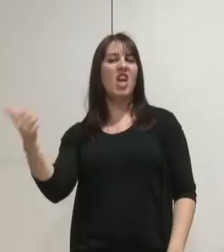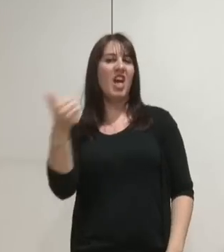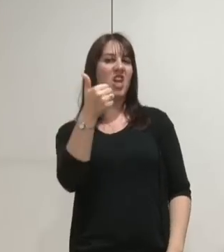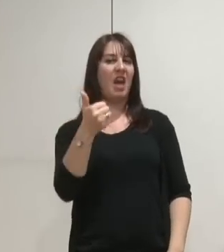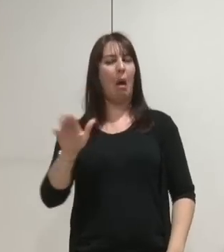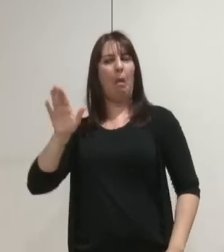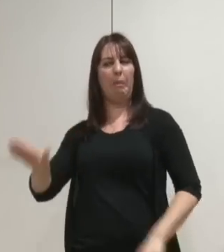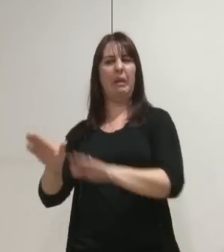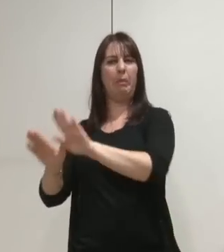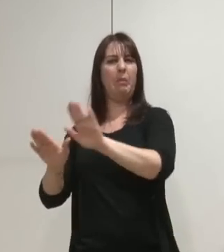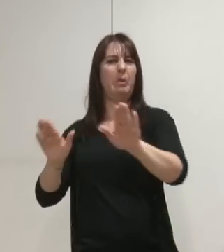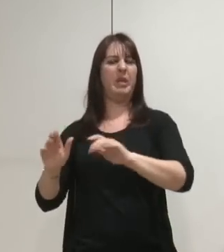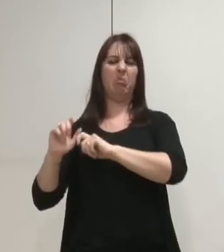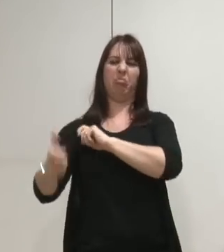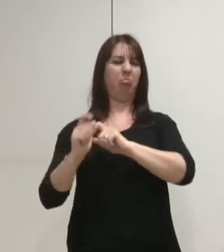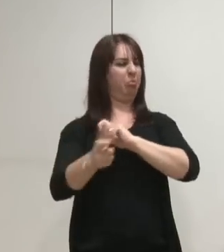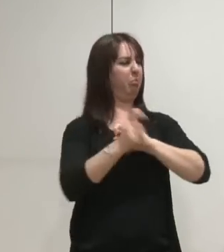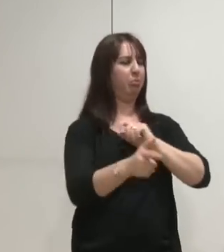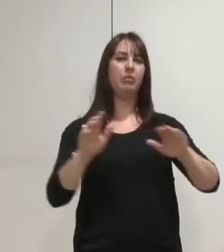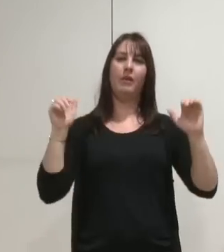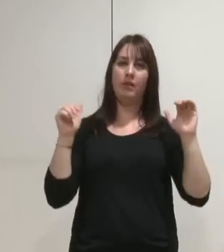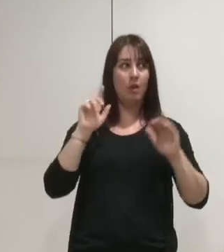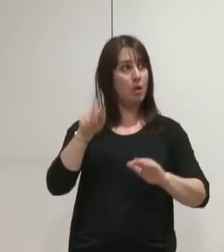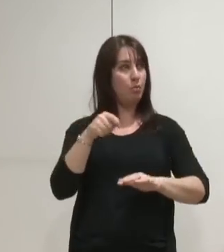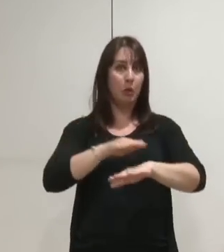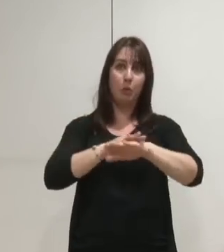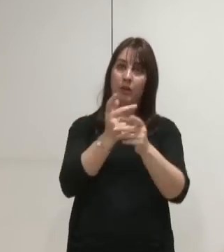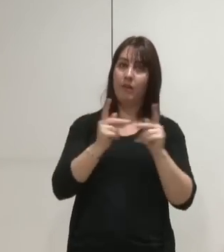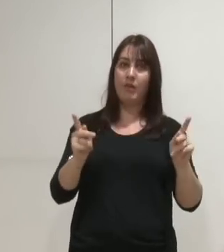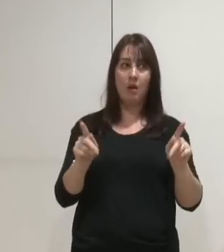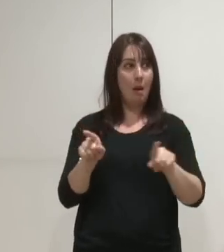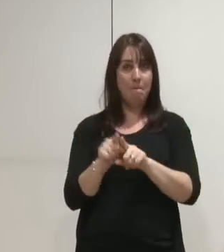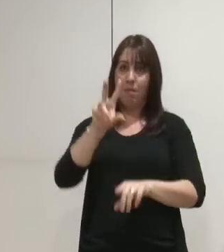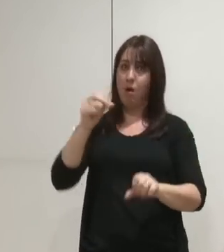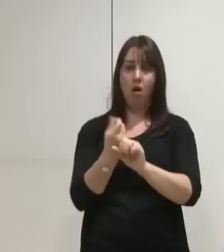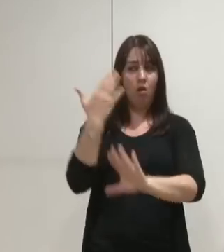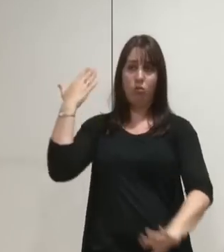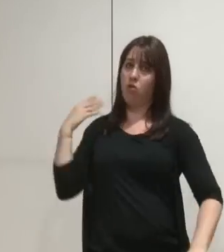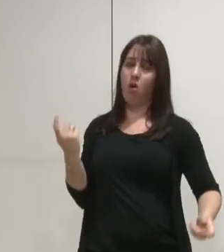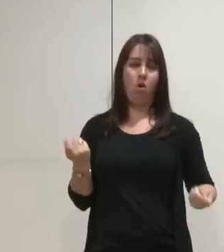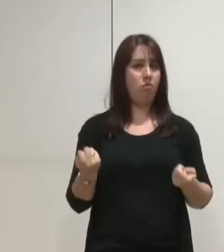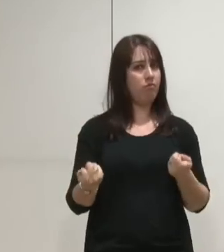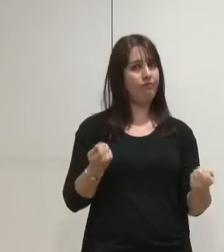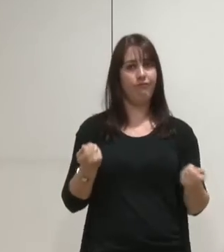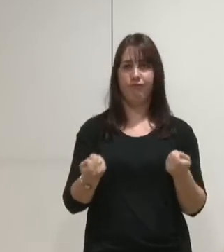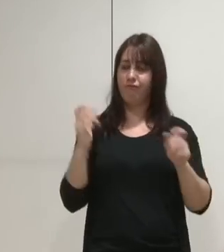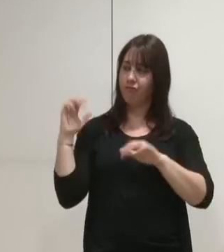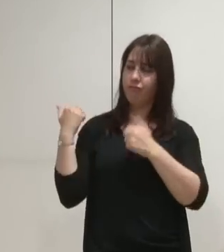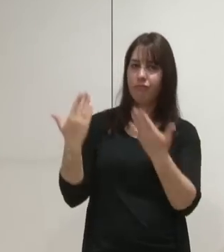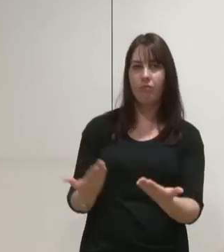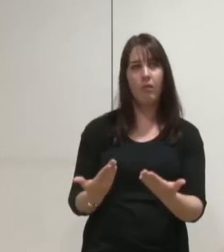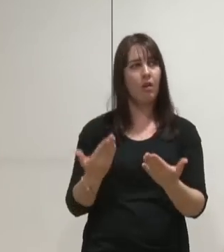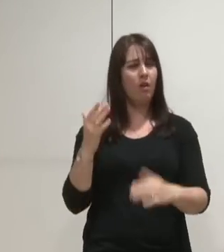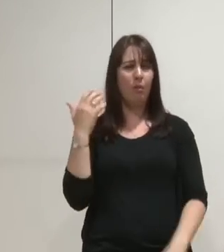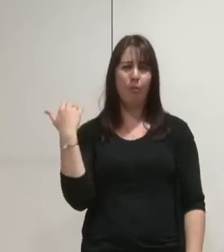et à ce titre je crois que c'est quelque chose qui questionne évidemment dans la politique de la ville telle qu'elle est conduite depuis 30 ans nous avons encore tout à faire pour